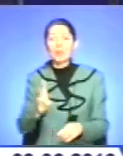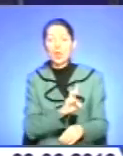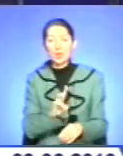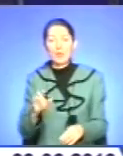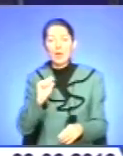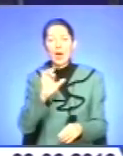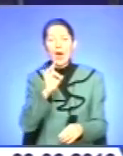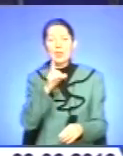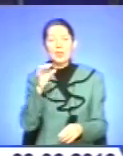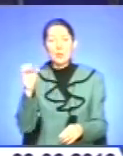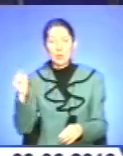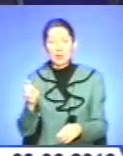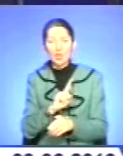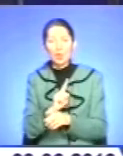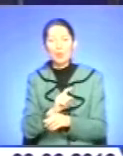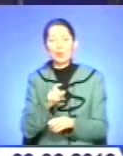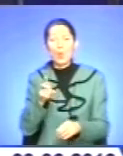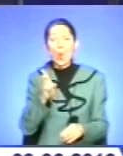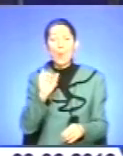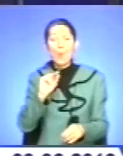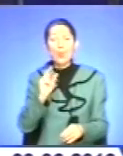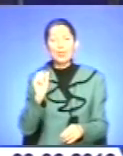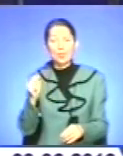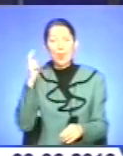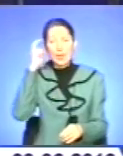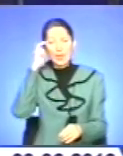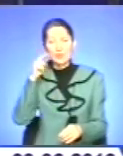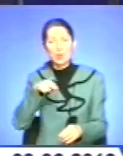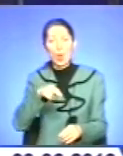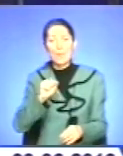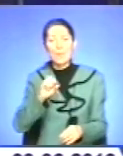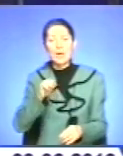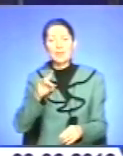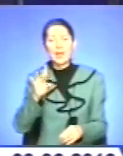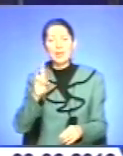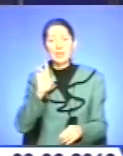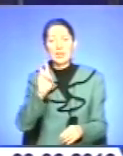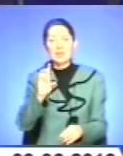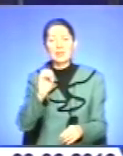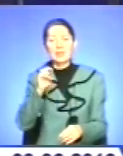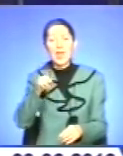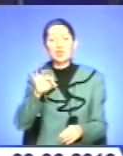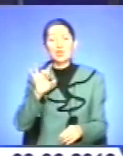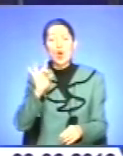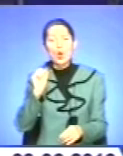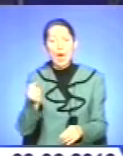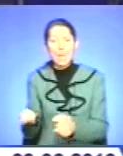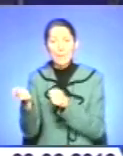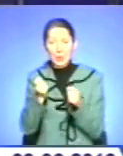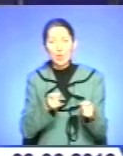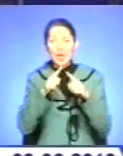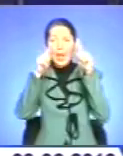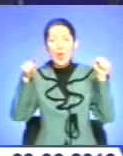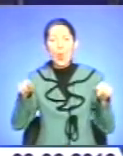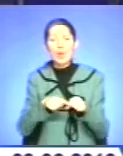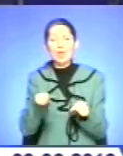Тернопільсько-Кременецько-Бучацького Української православної церкви Київського патріархату Нестора прибуде ікона Дубенської Божої Матері. Зустріч